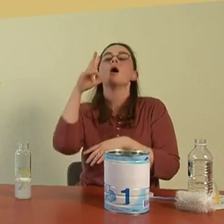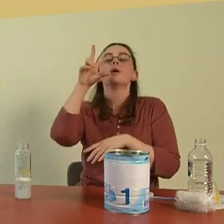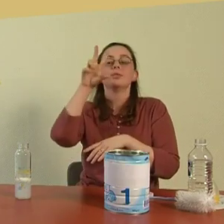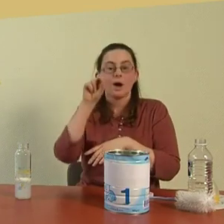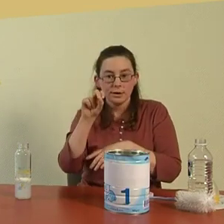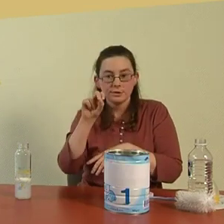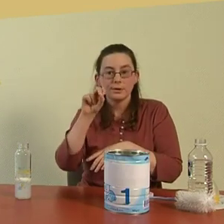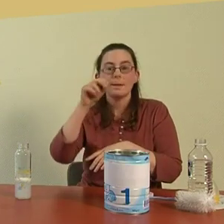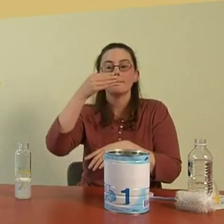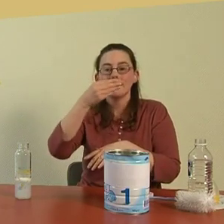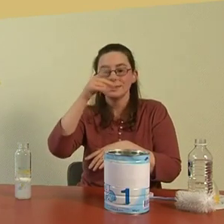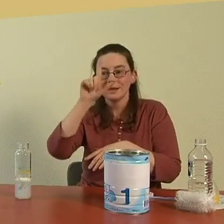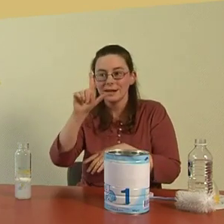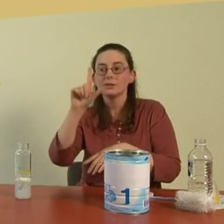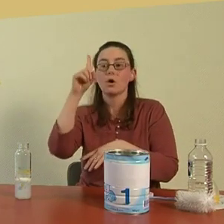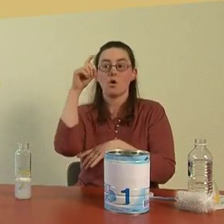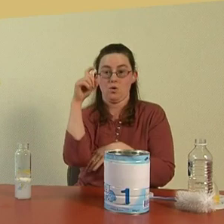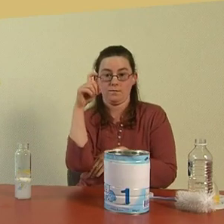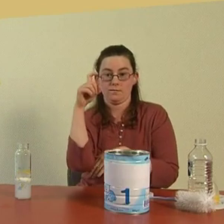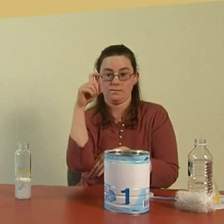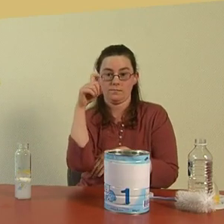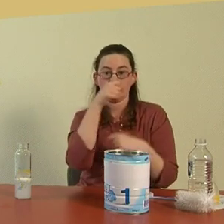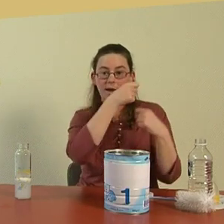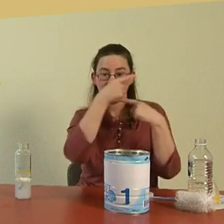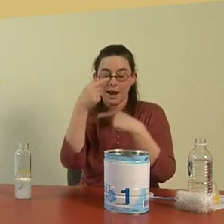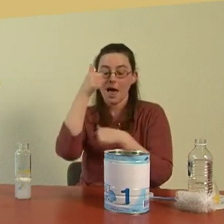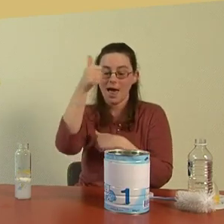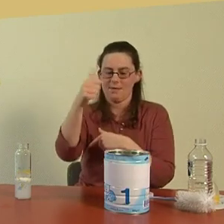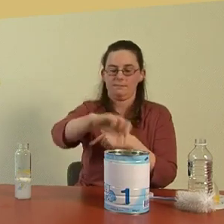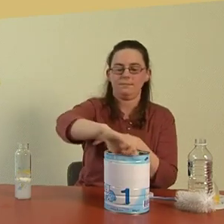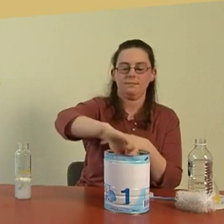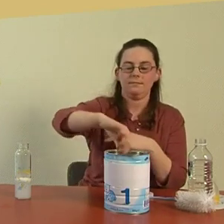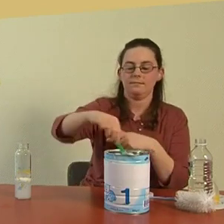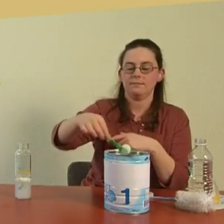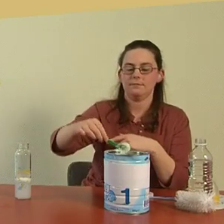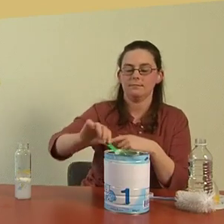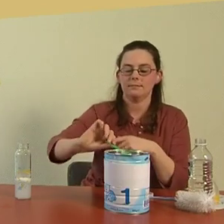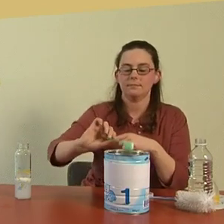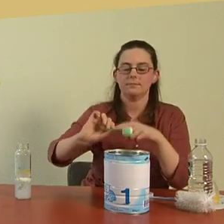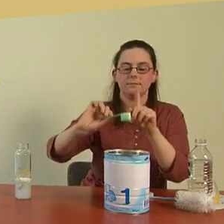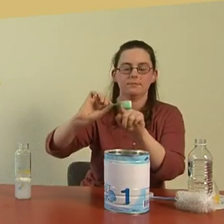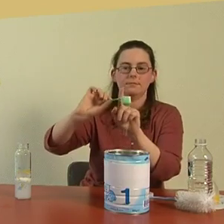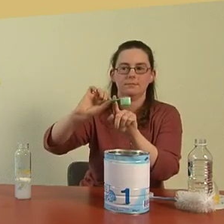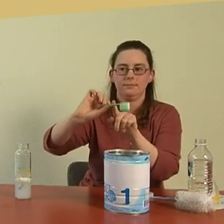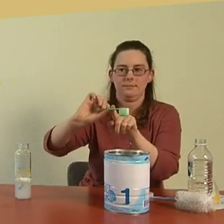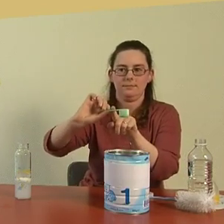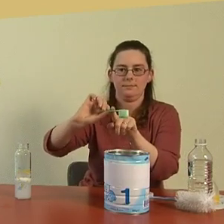Alors, comment nous calculons? Pour 30 ml d'eau égale 1